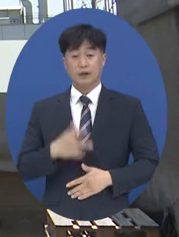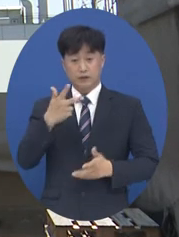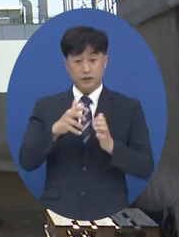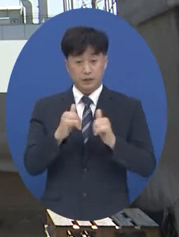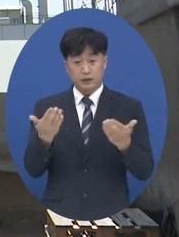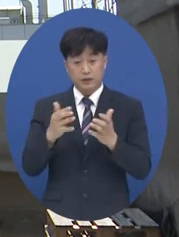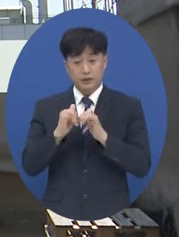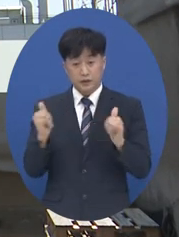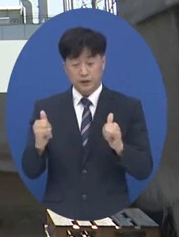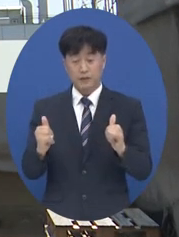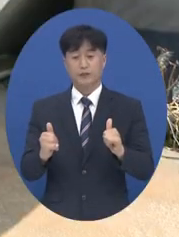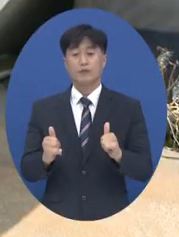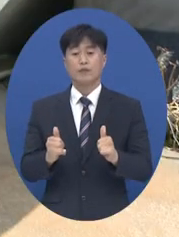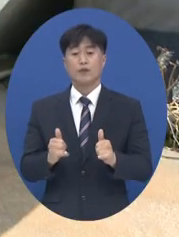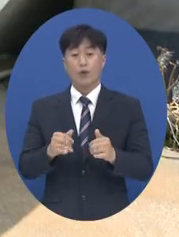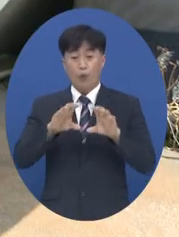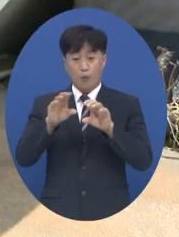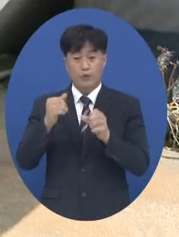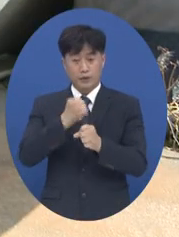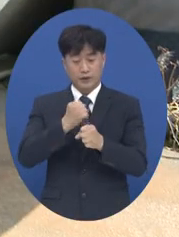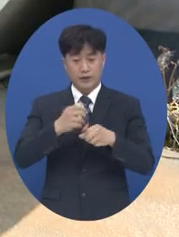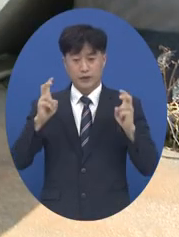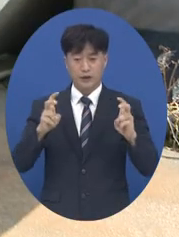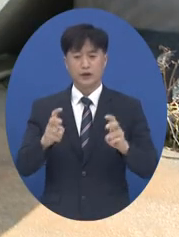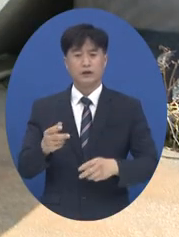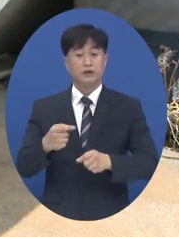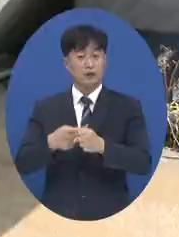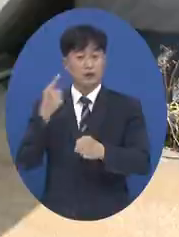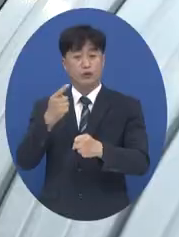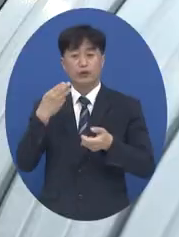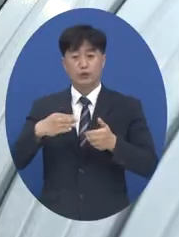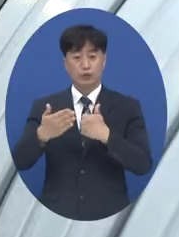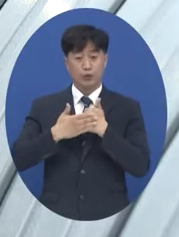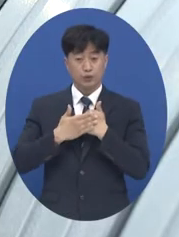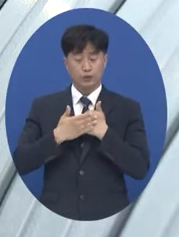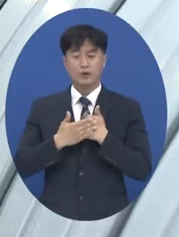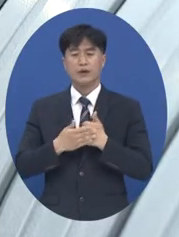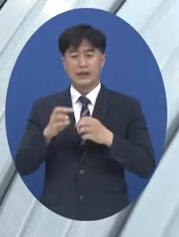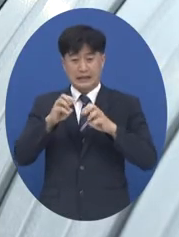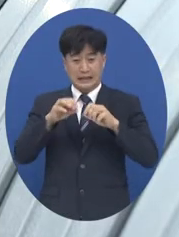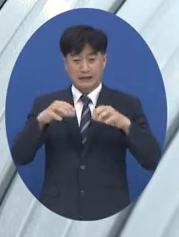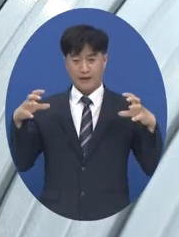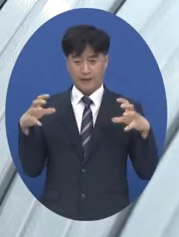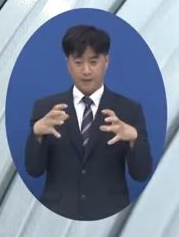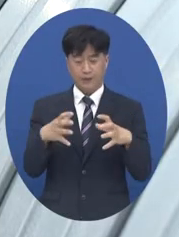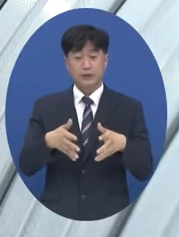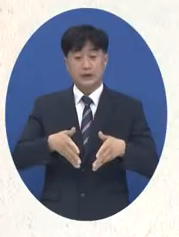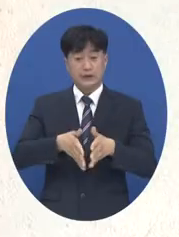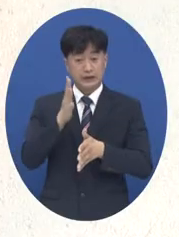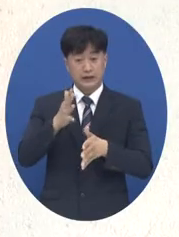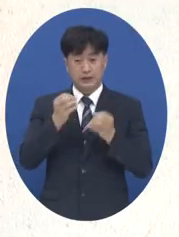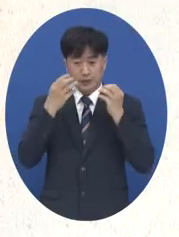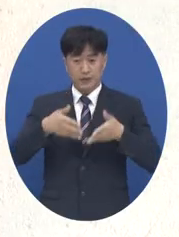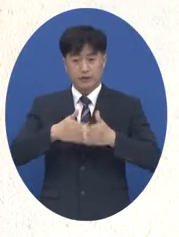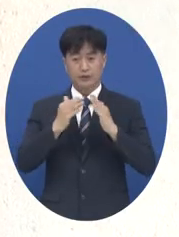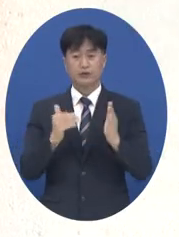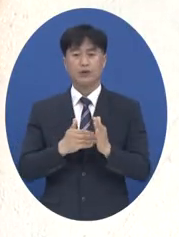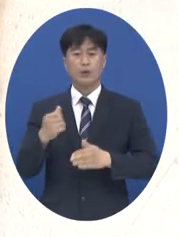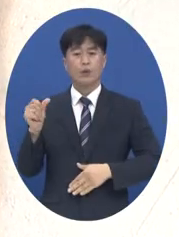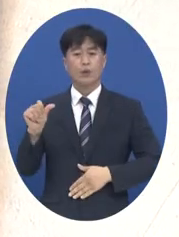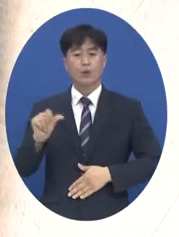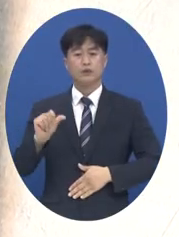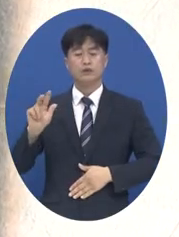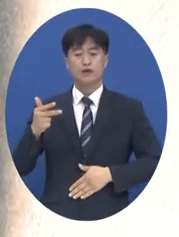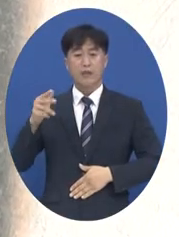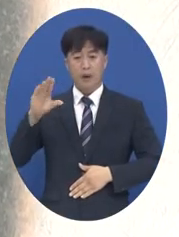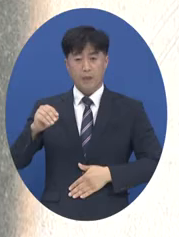7명의 직원들이 고무를 만드는 이 업체는 지난해 경기도의 지원을 받아 여과 집진 시설을 새로 만들었습니다. 5,700여만